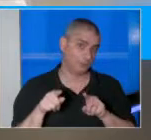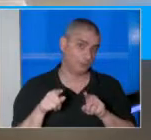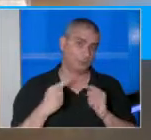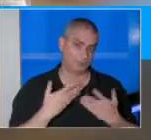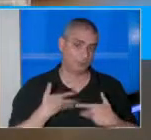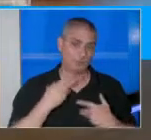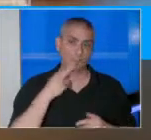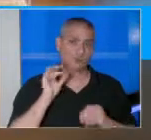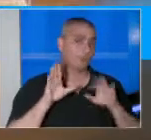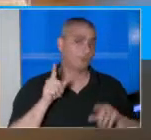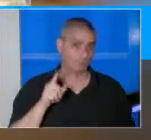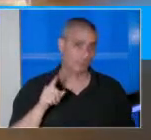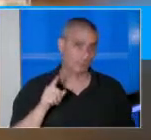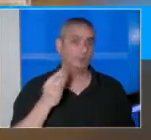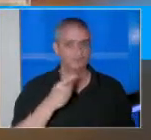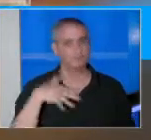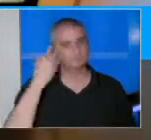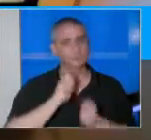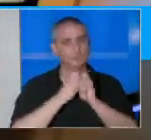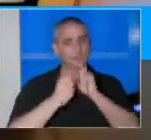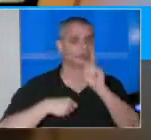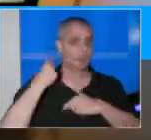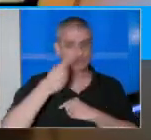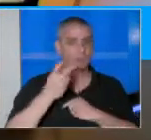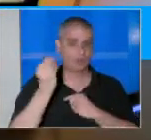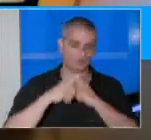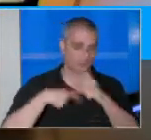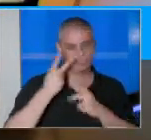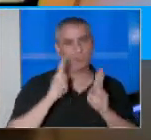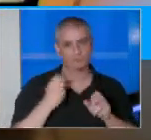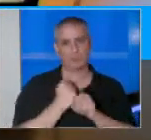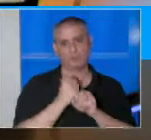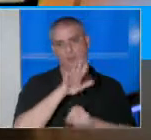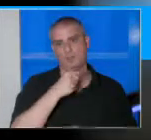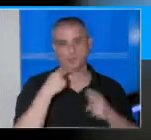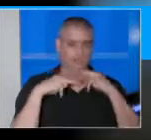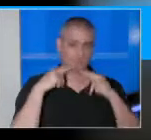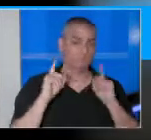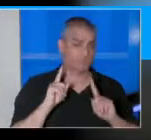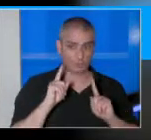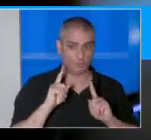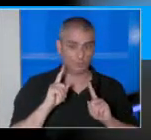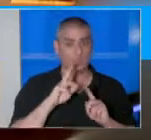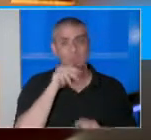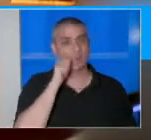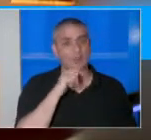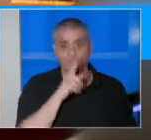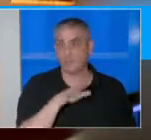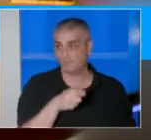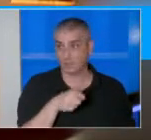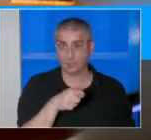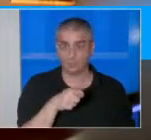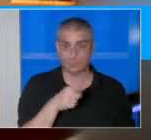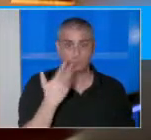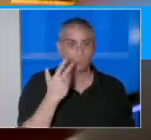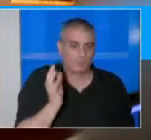מקבלים את ההבטחות של הממשלה, שהדברים האלה ישתנו בשבוע הבא, כלומר בשבוע הבא יהיה אפשר לעשות טייקאווי ממסעדות. כחול לבן אפילו